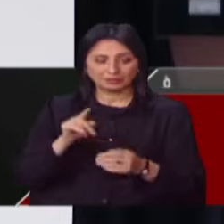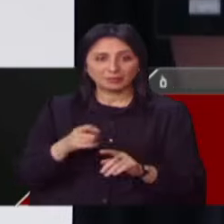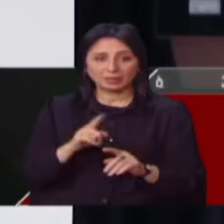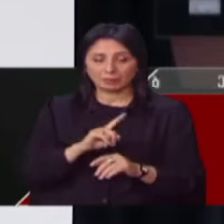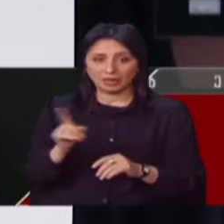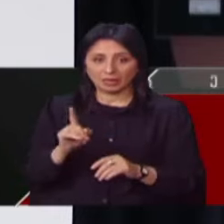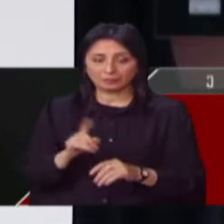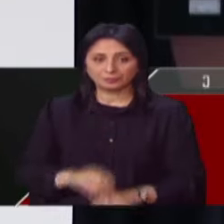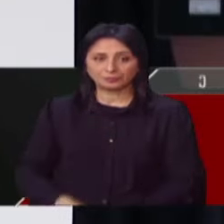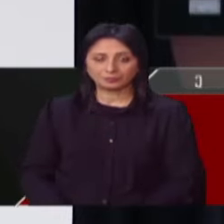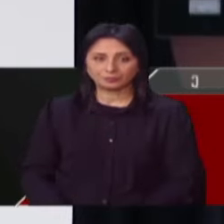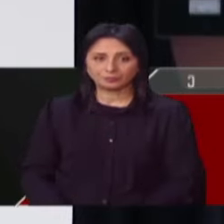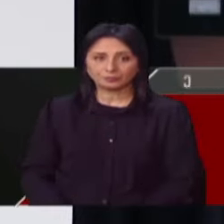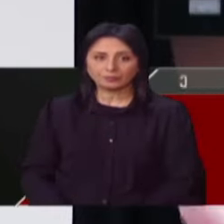მაგრამ